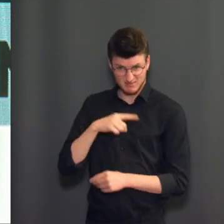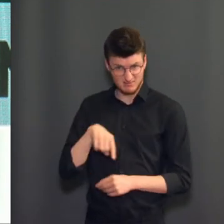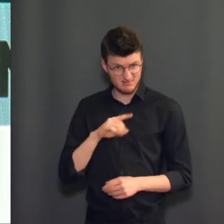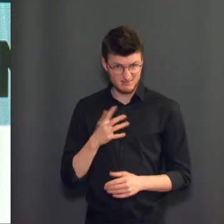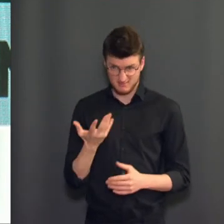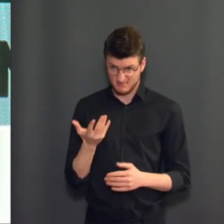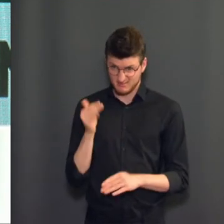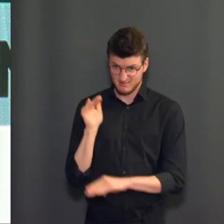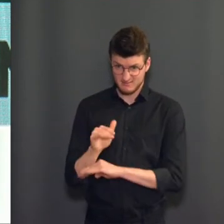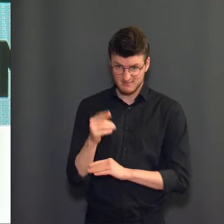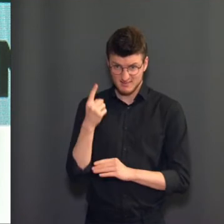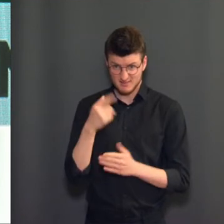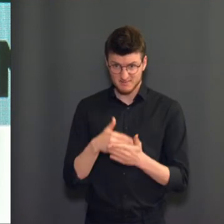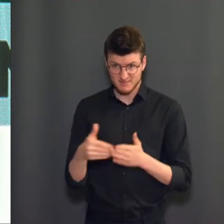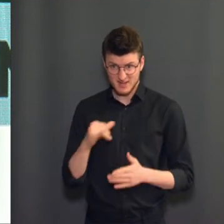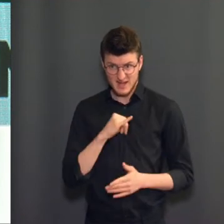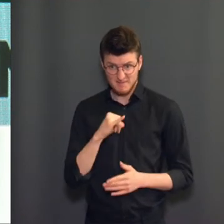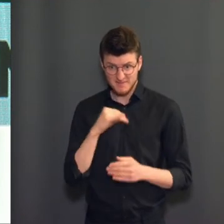ter beschikking staan.